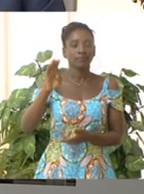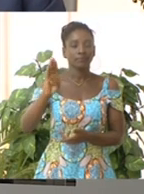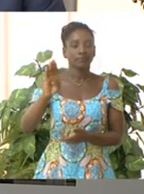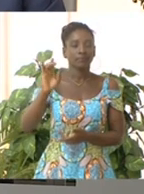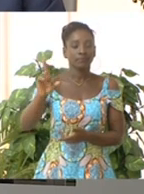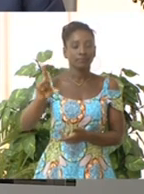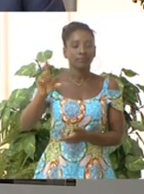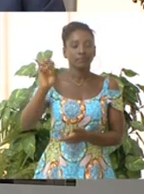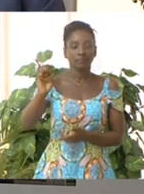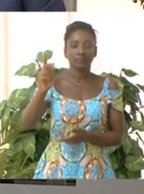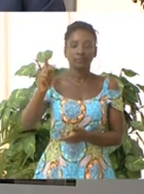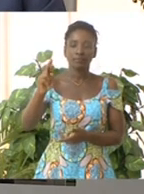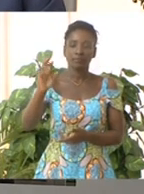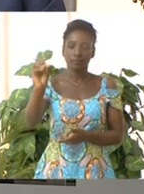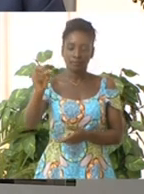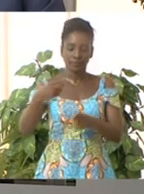inscrit